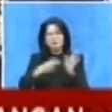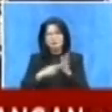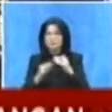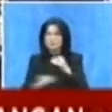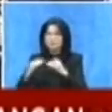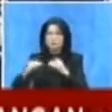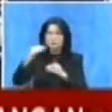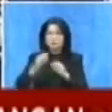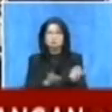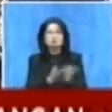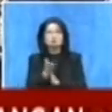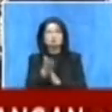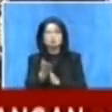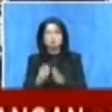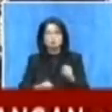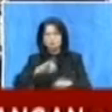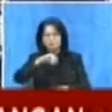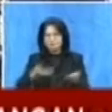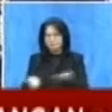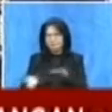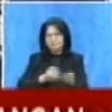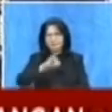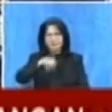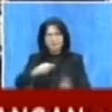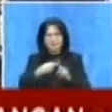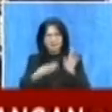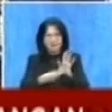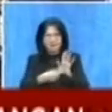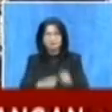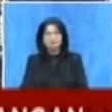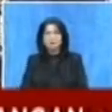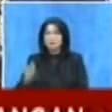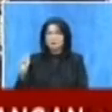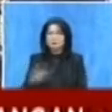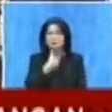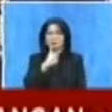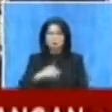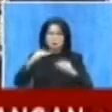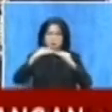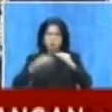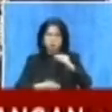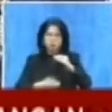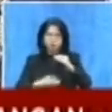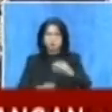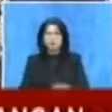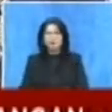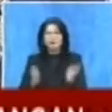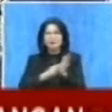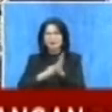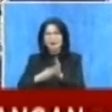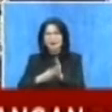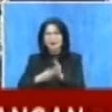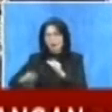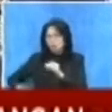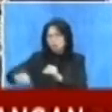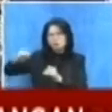meningkatkan kualitas layanan JKN. Selanjutnya, percepatan penurunan stunting